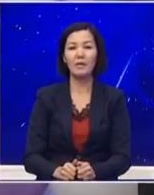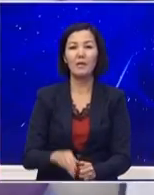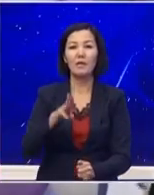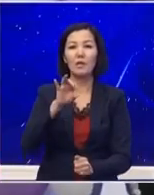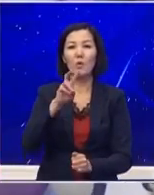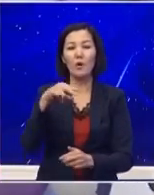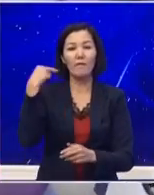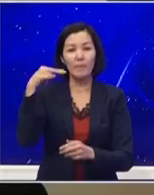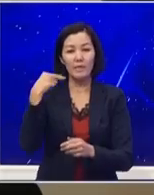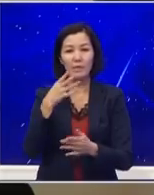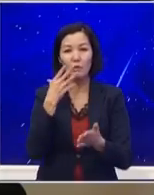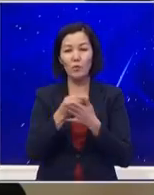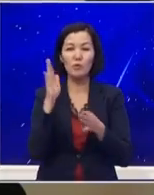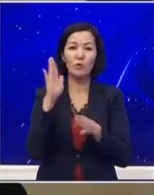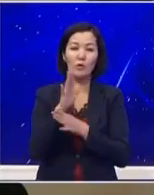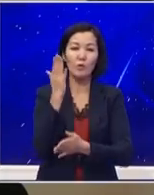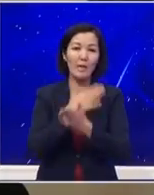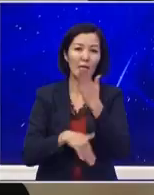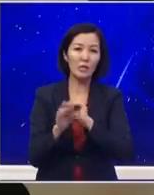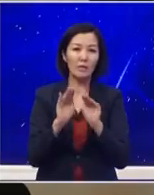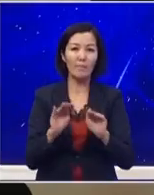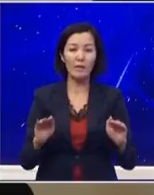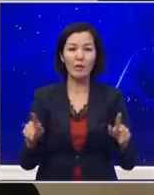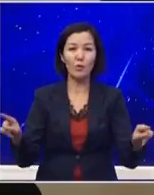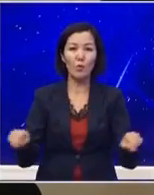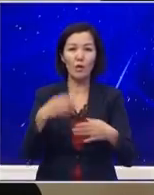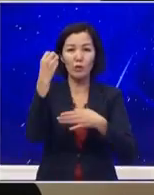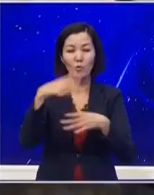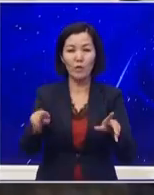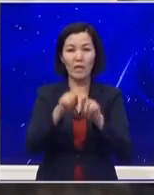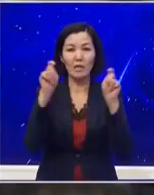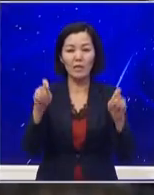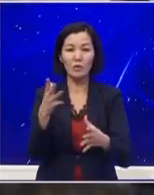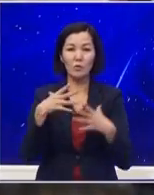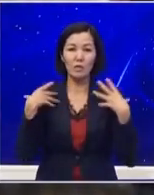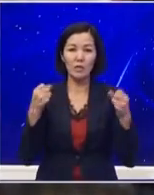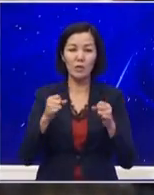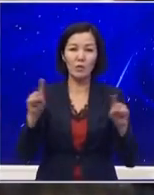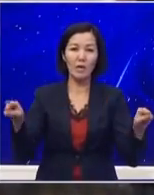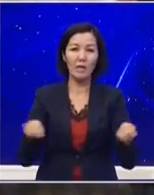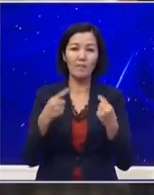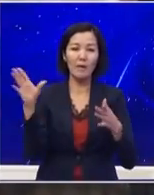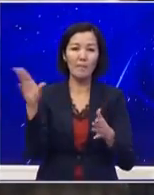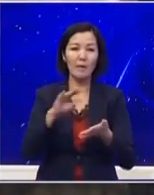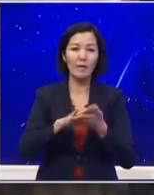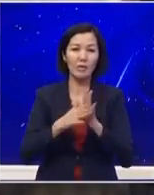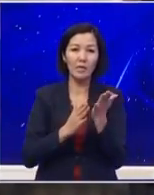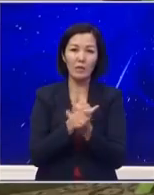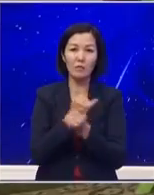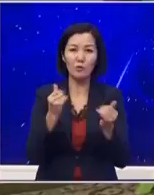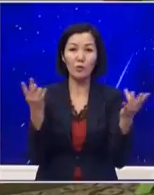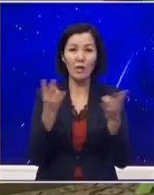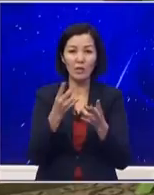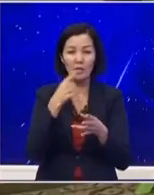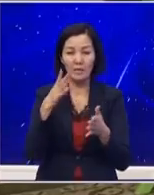Жомарт Тоқаев өз жолдауында мүмкіндігі шектеулі балалар үшін оңалту орталықтарын ашып, денсаулықтарын қалыпқа келтіру үшін барынша жағдай жасау қажет